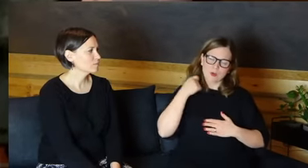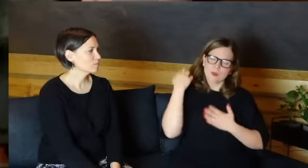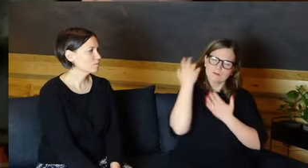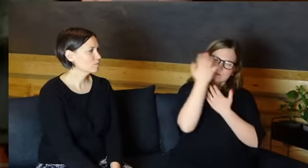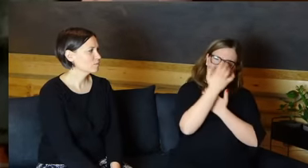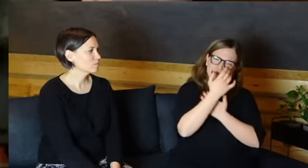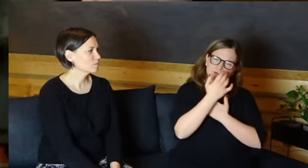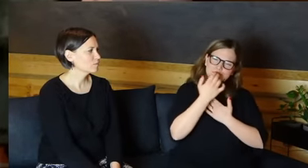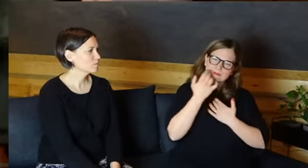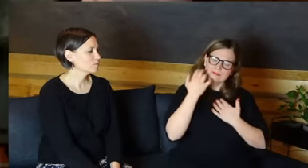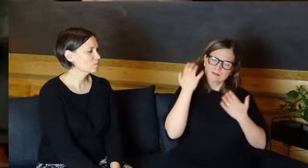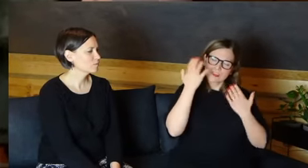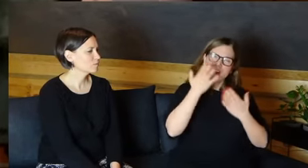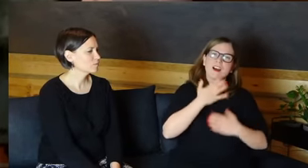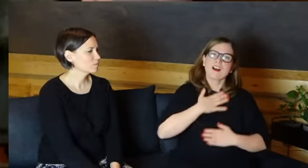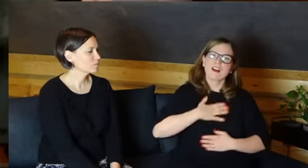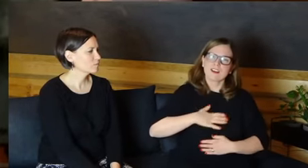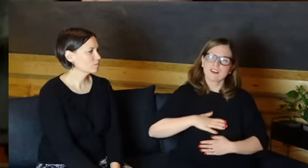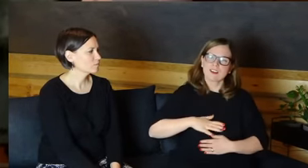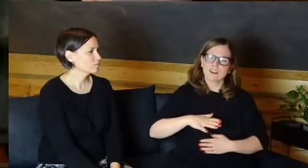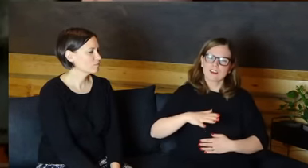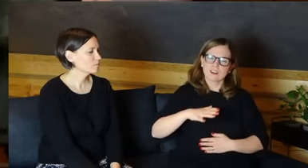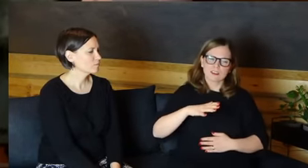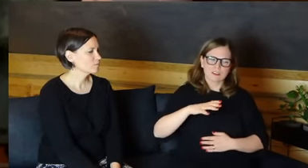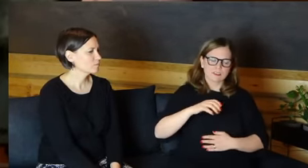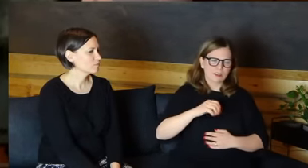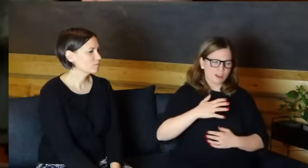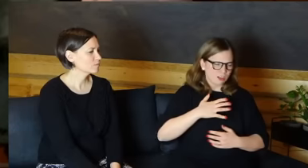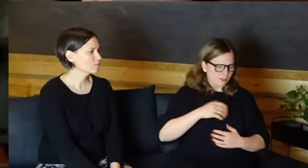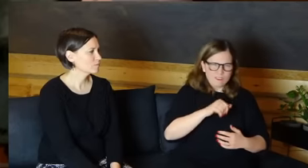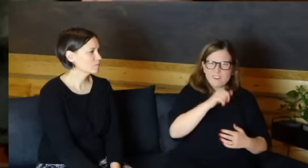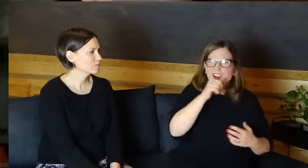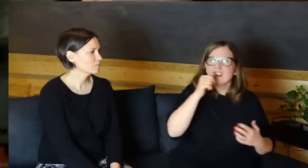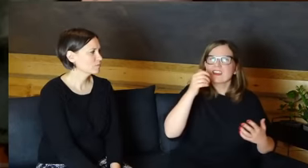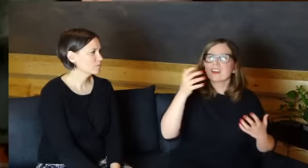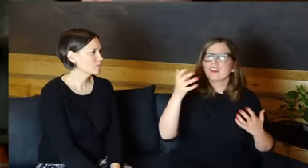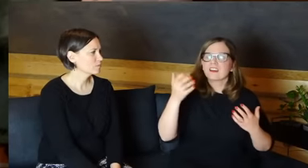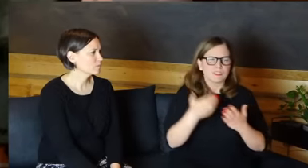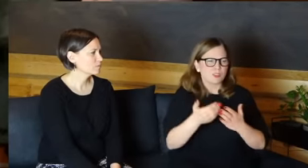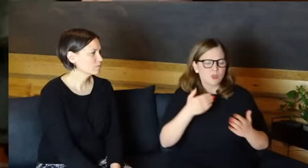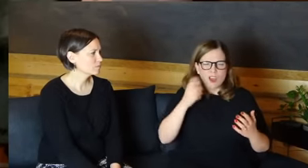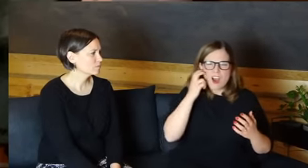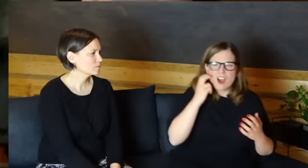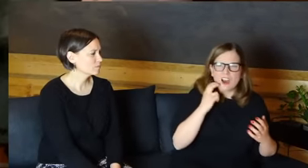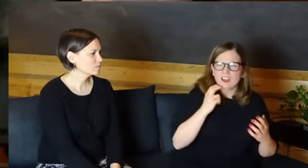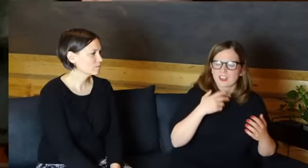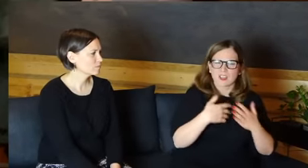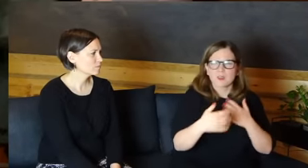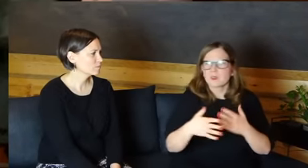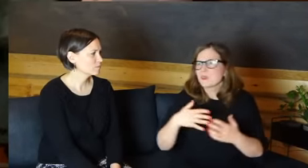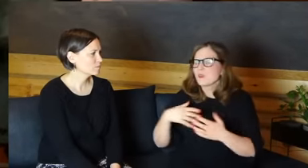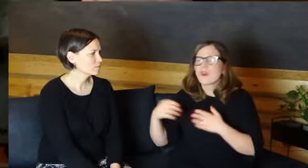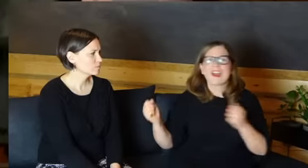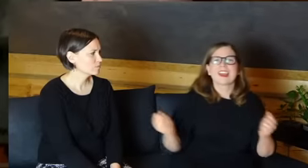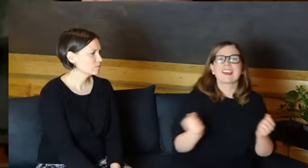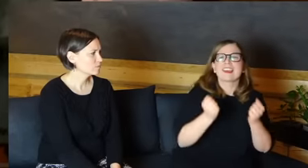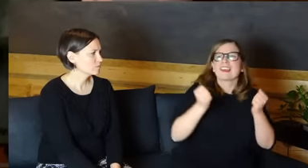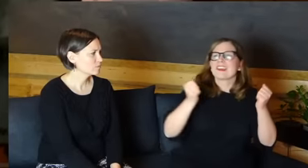Vaan ajatukset ja arki kiireinen